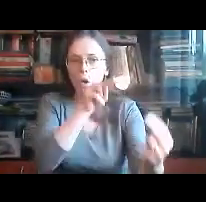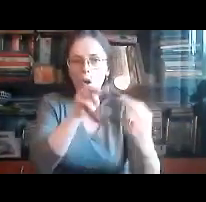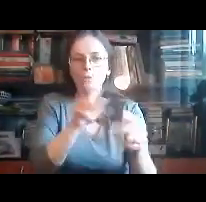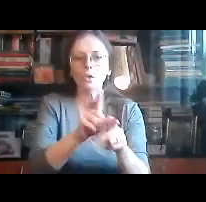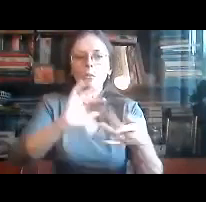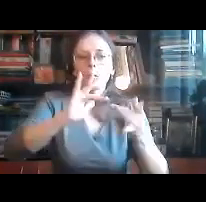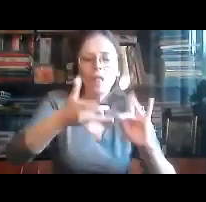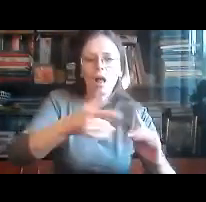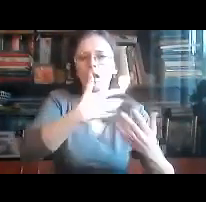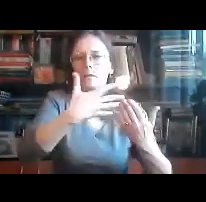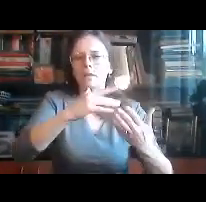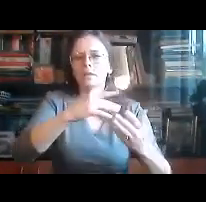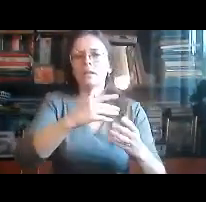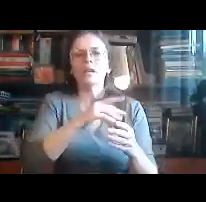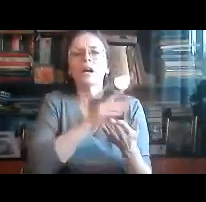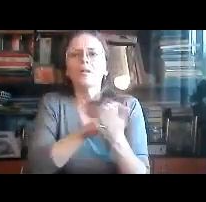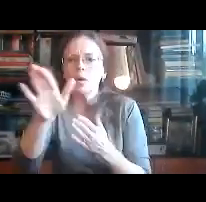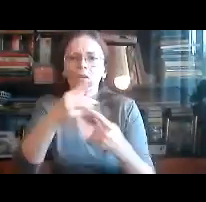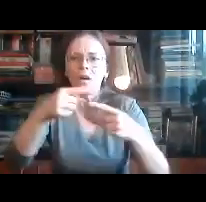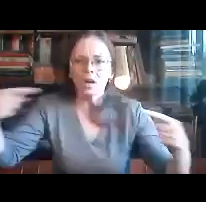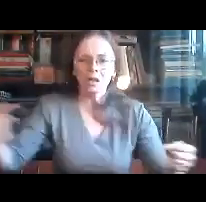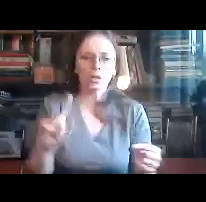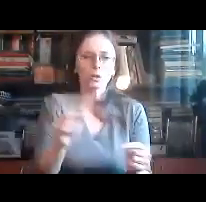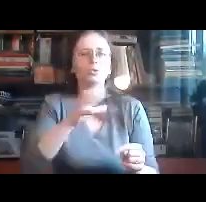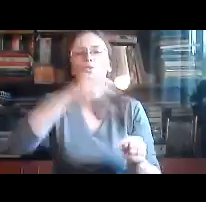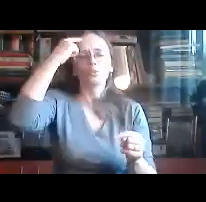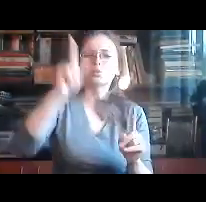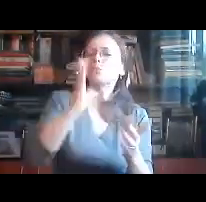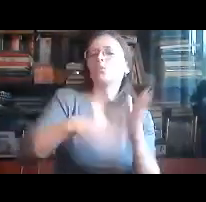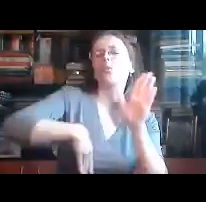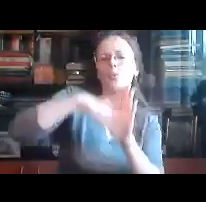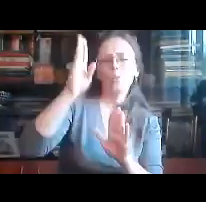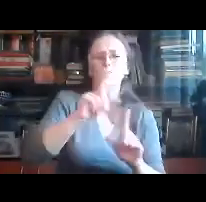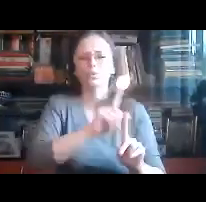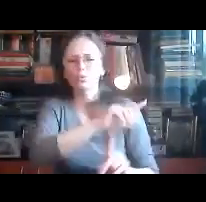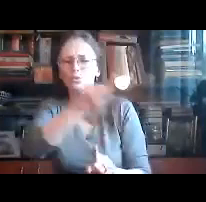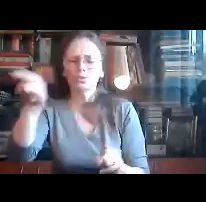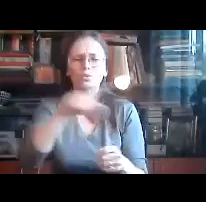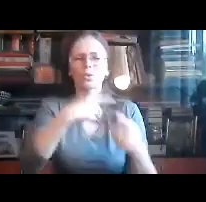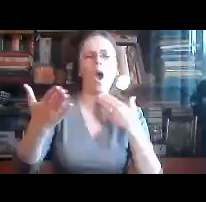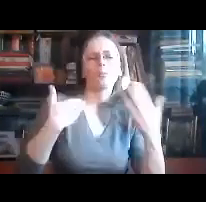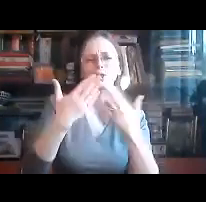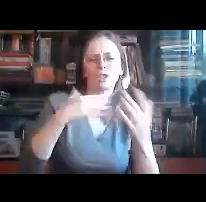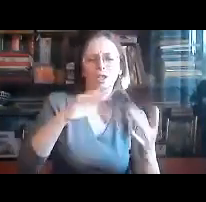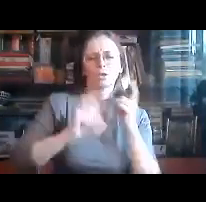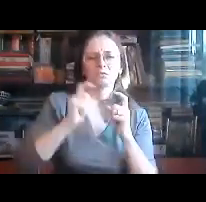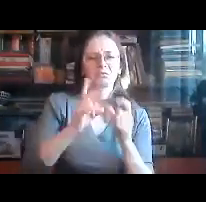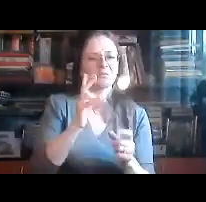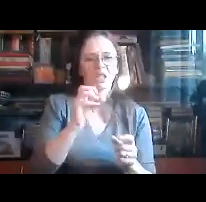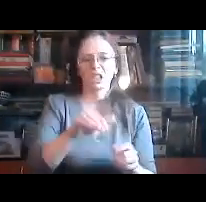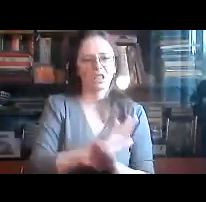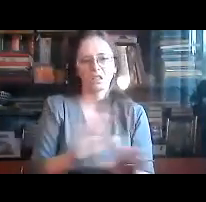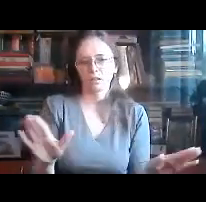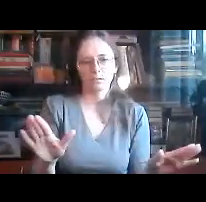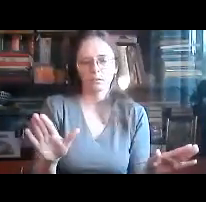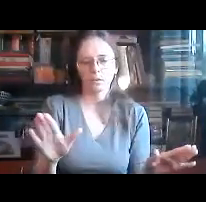лучше, а не хуже. Вот, и я, один из выводов вот наших по общению со студентами, что нужно просто